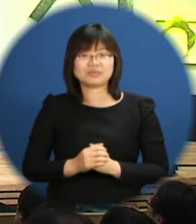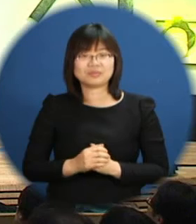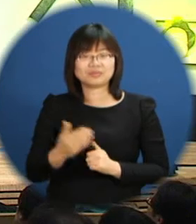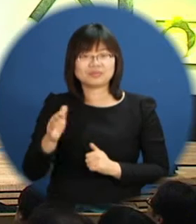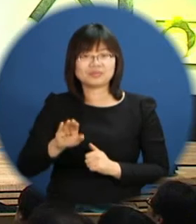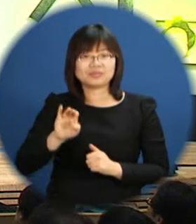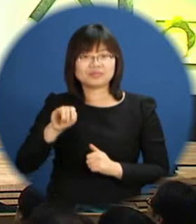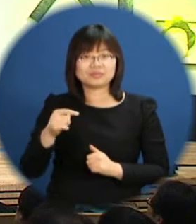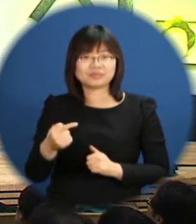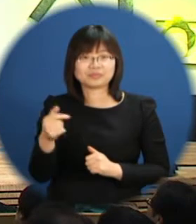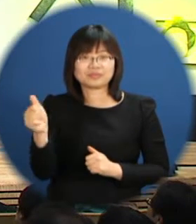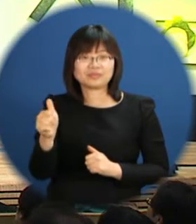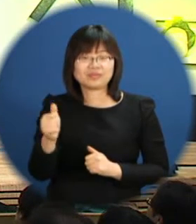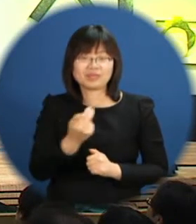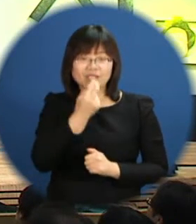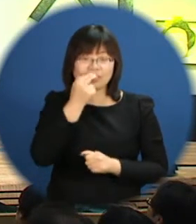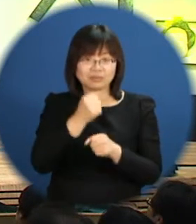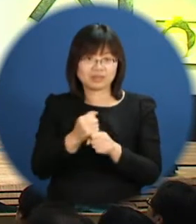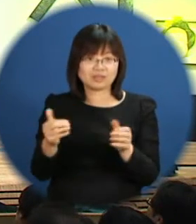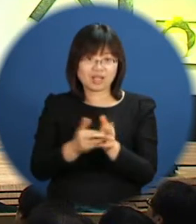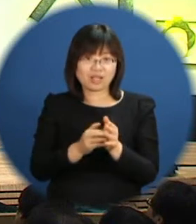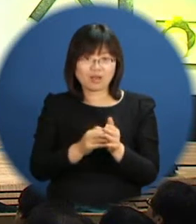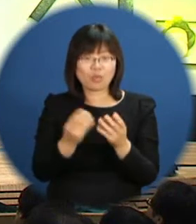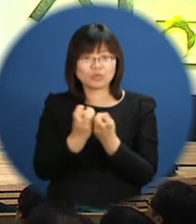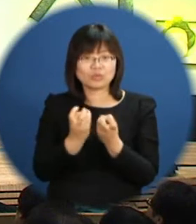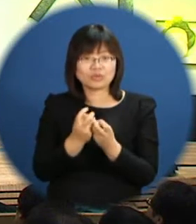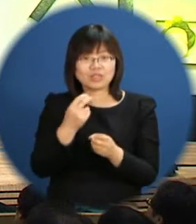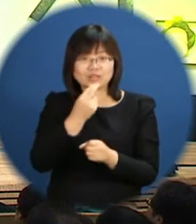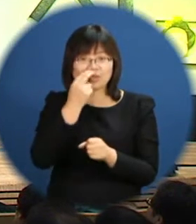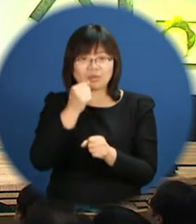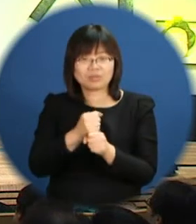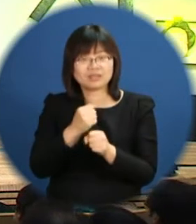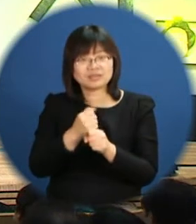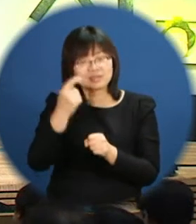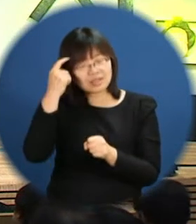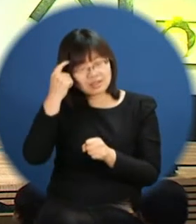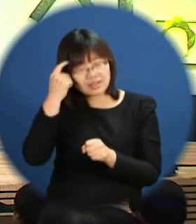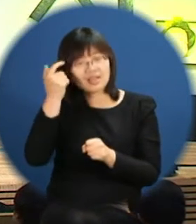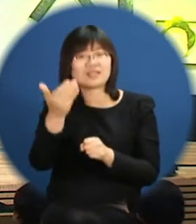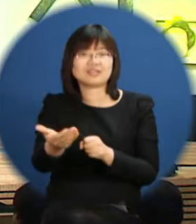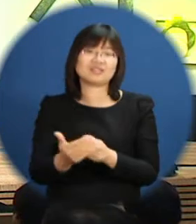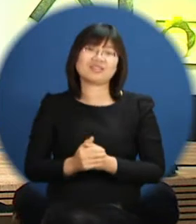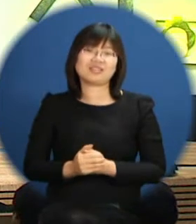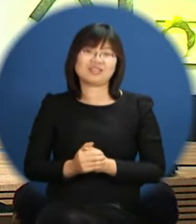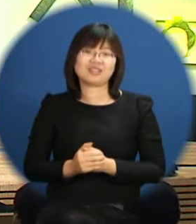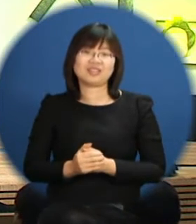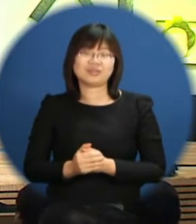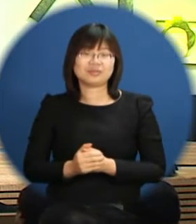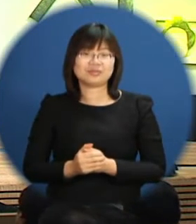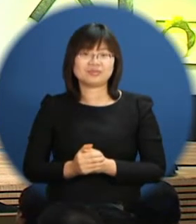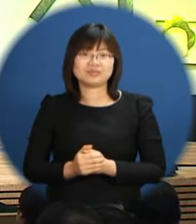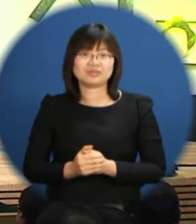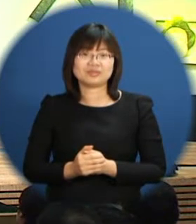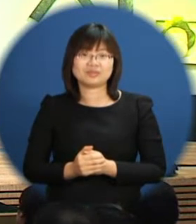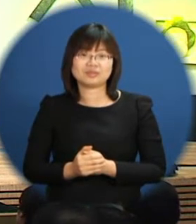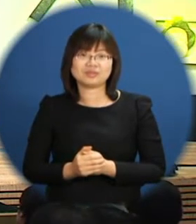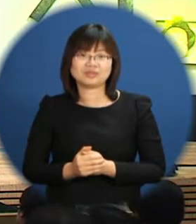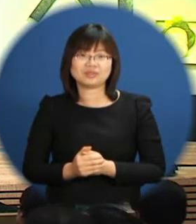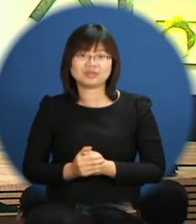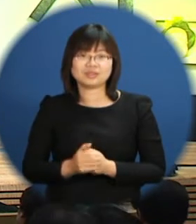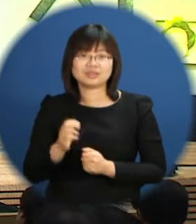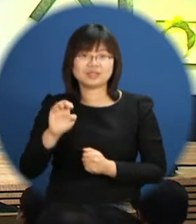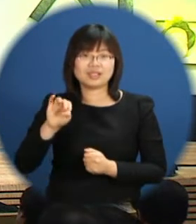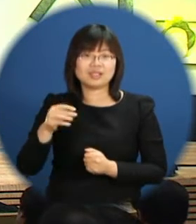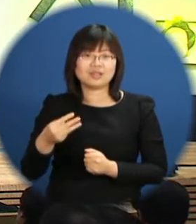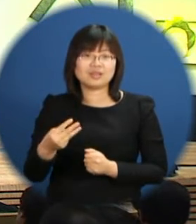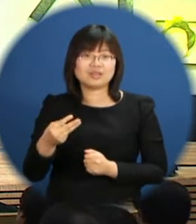근데 프리스트 리가 산소를 만들었다고 했죠 어떻게 산소를 만들 생각을 했을까 이거는 플로 g